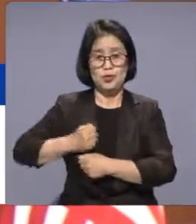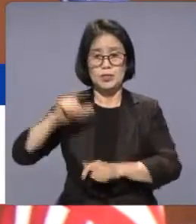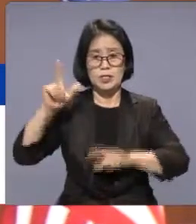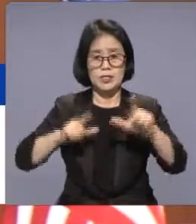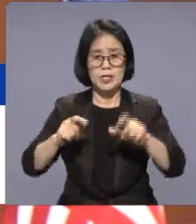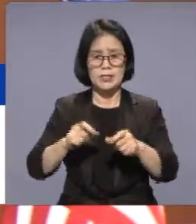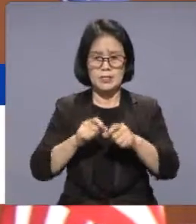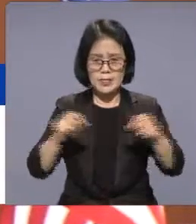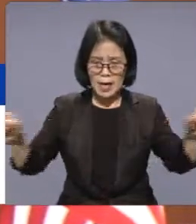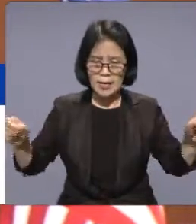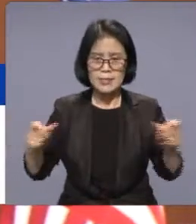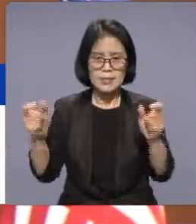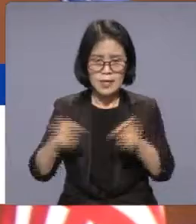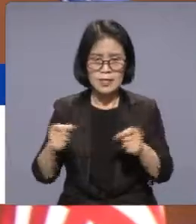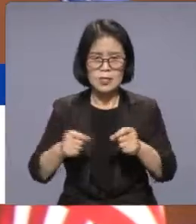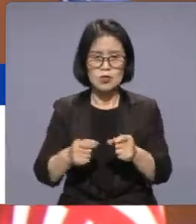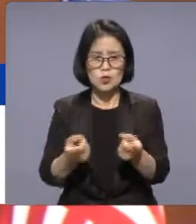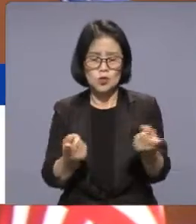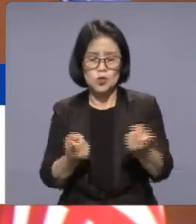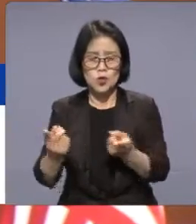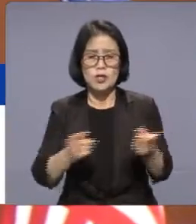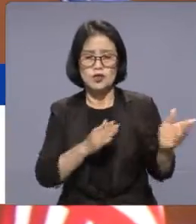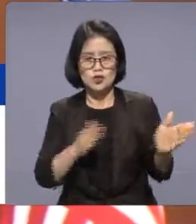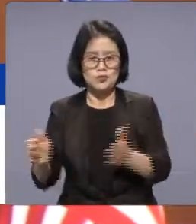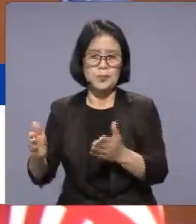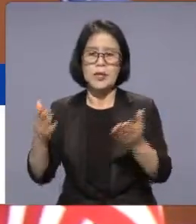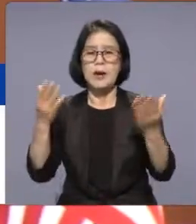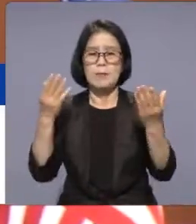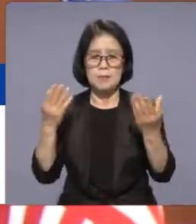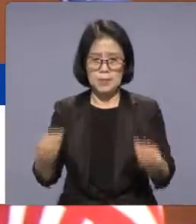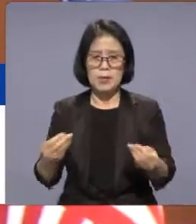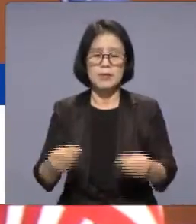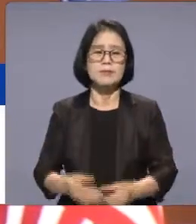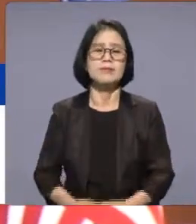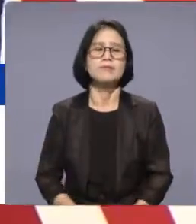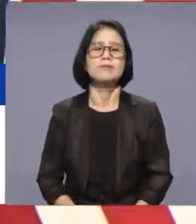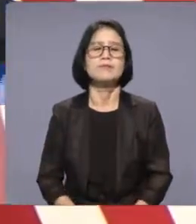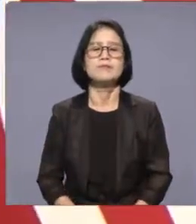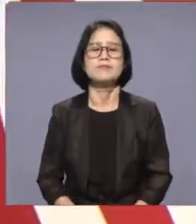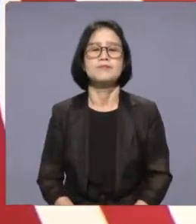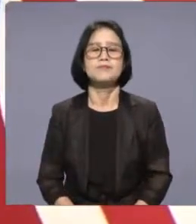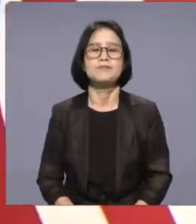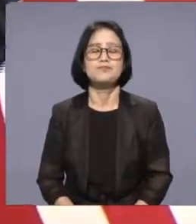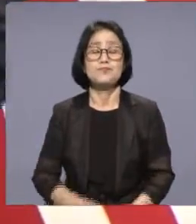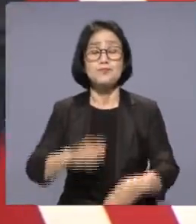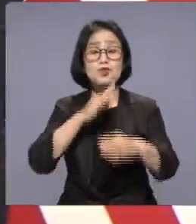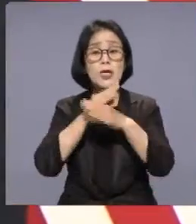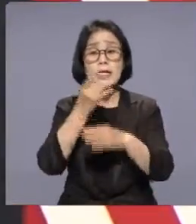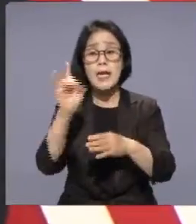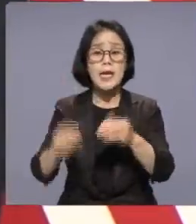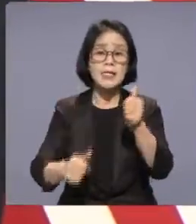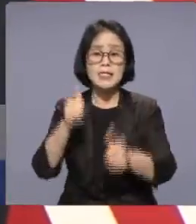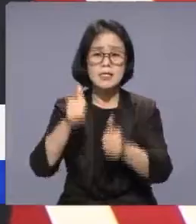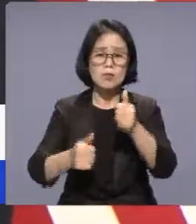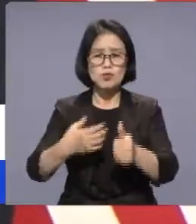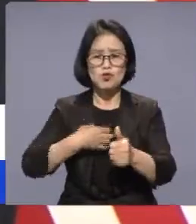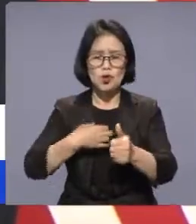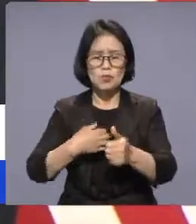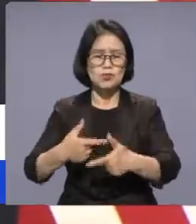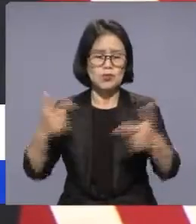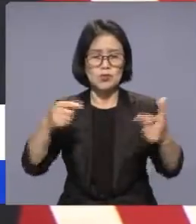military posture as appropriate in responding to any DPRK provocation. 북한의 핵실험 위협이 고조되는